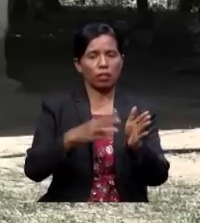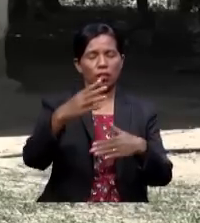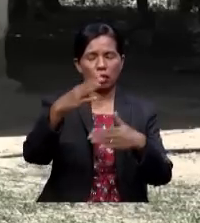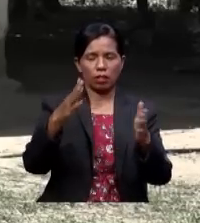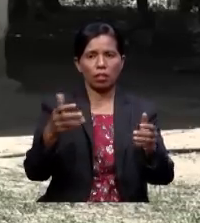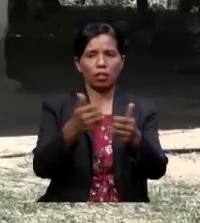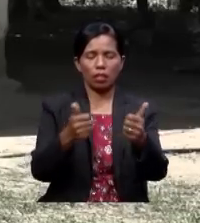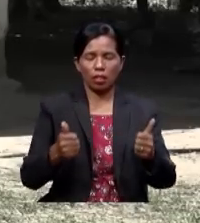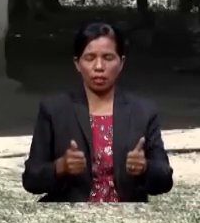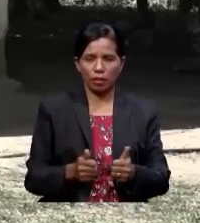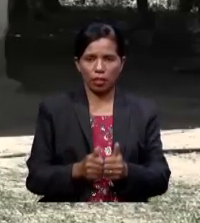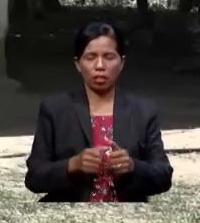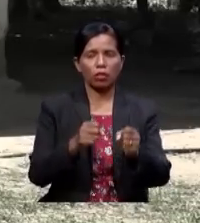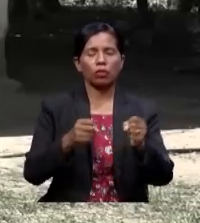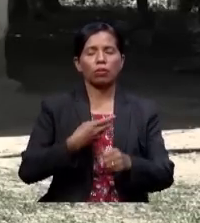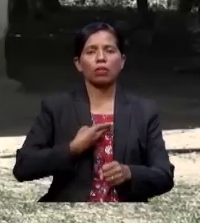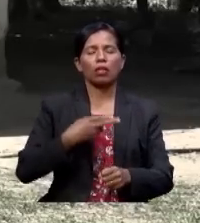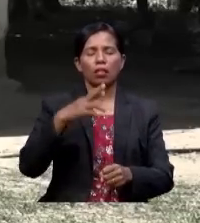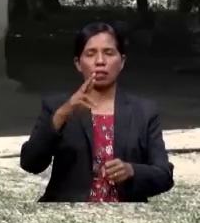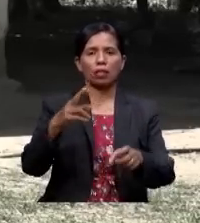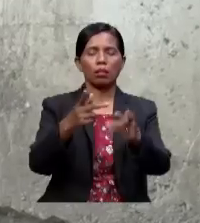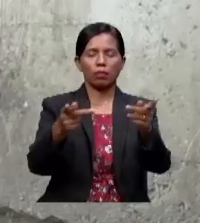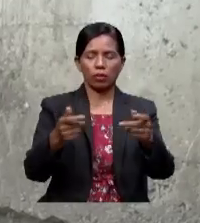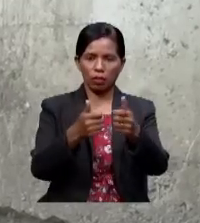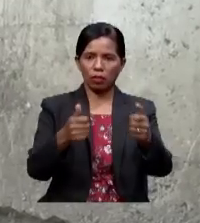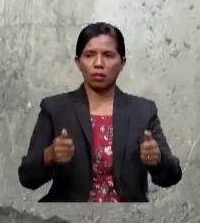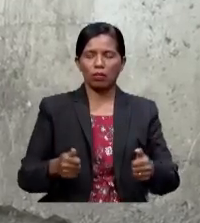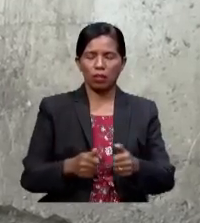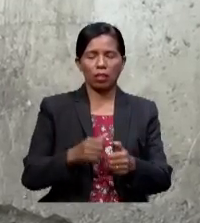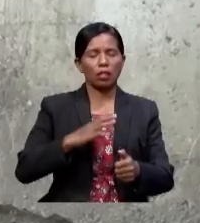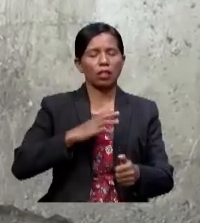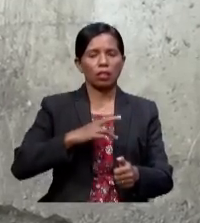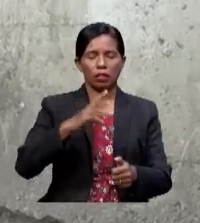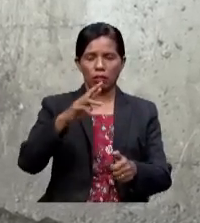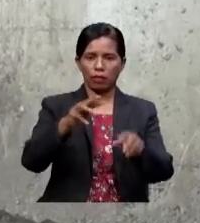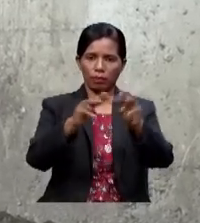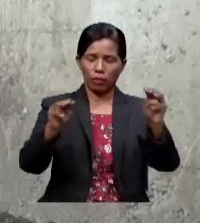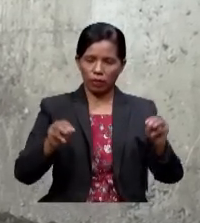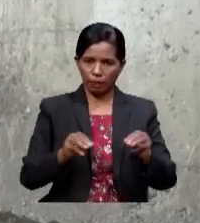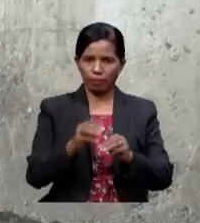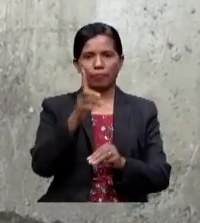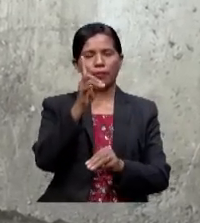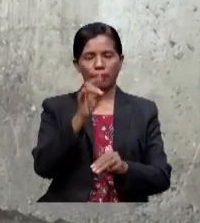aldeia Moris Fong, suku Hera, posto administrativo Cristo Rei, municipio Dili.